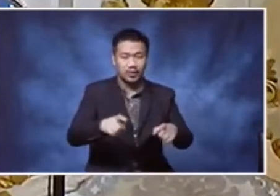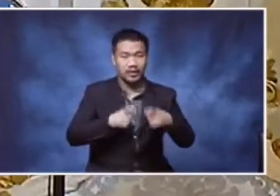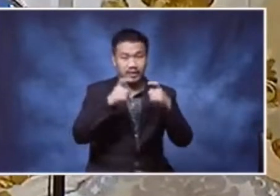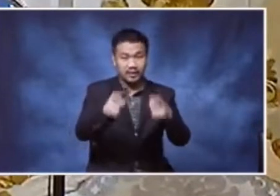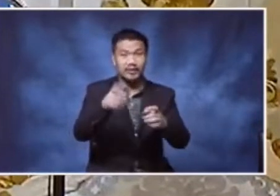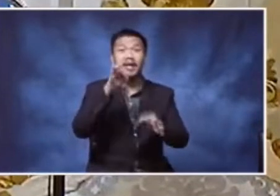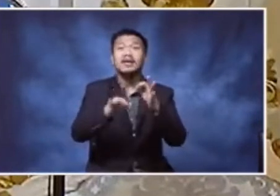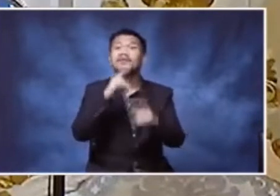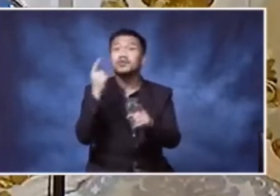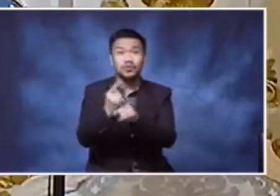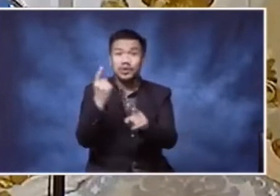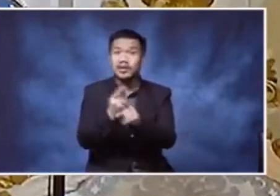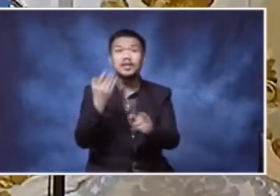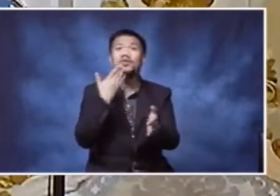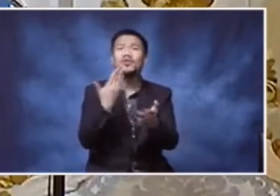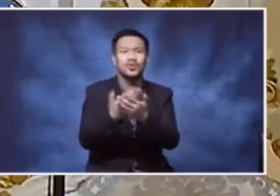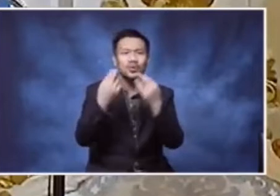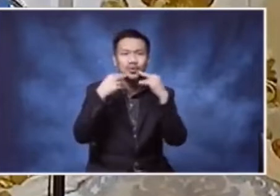mabuting balita,